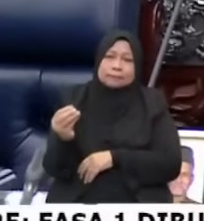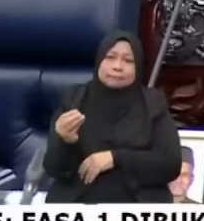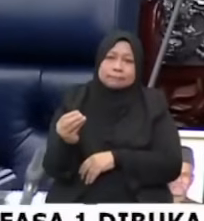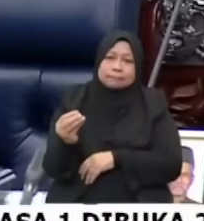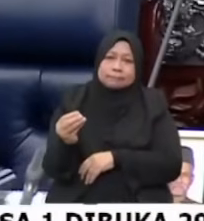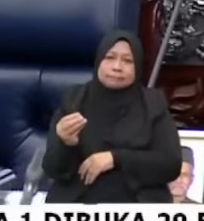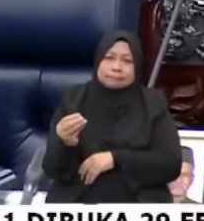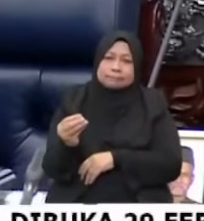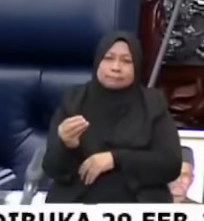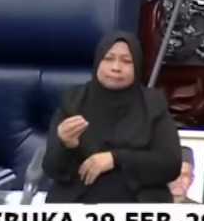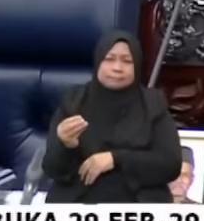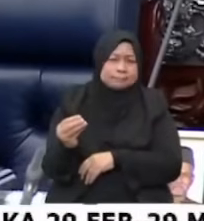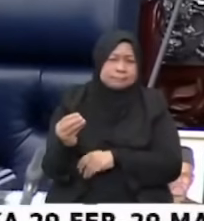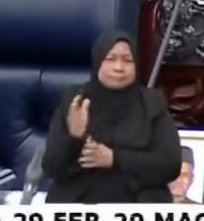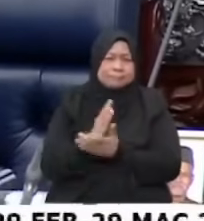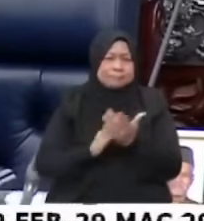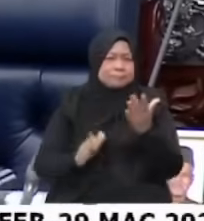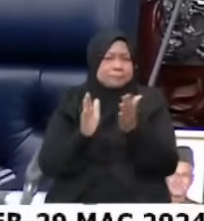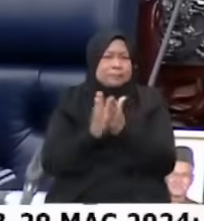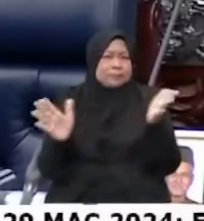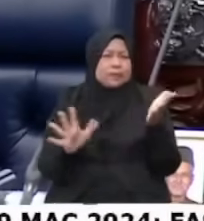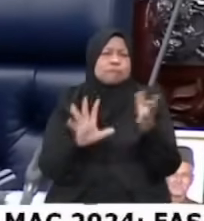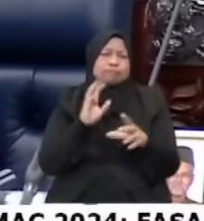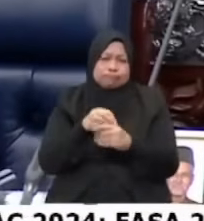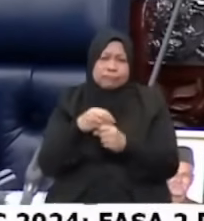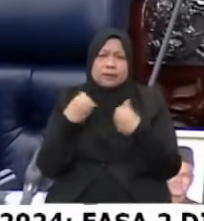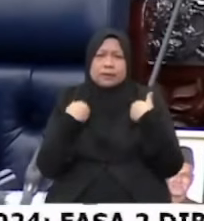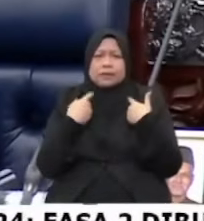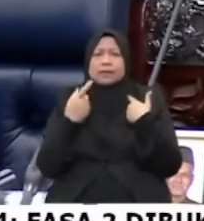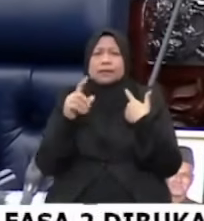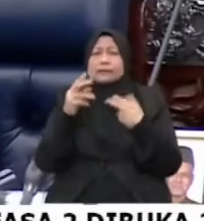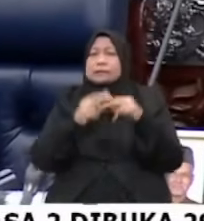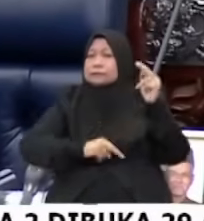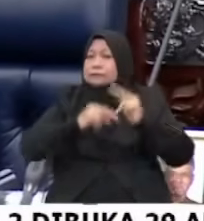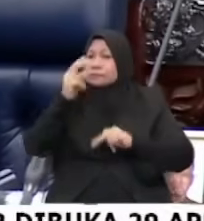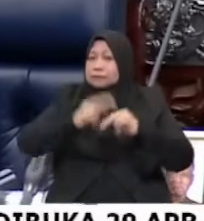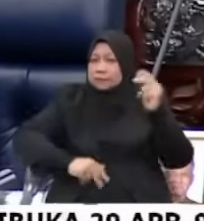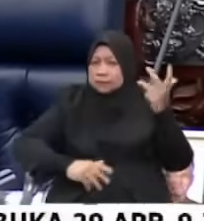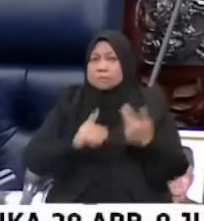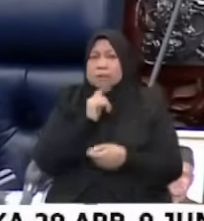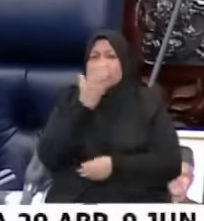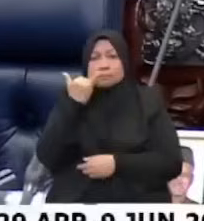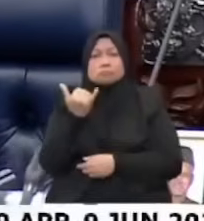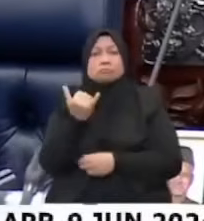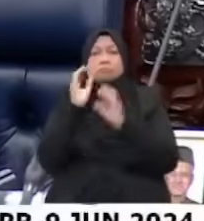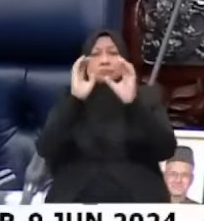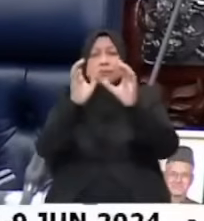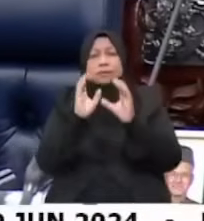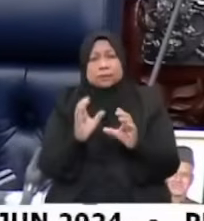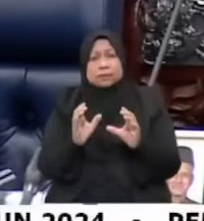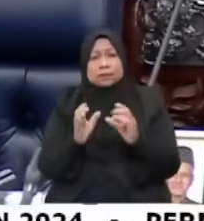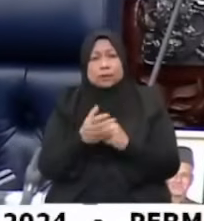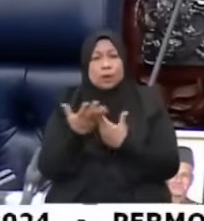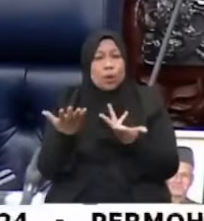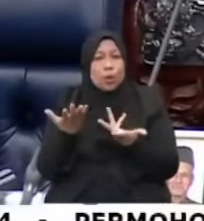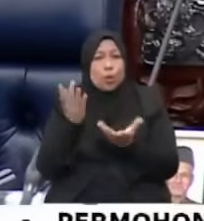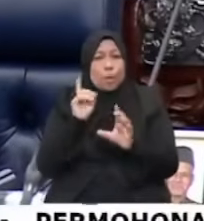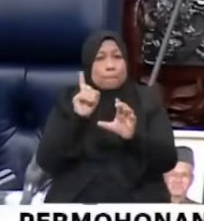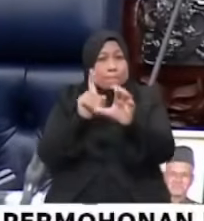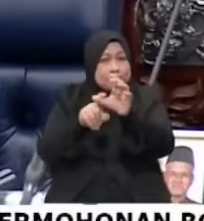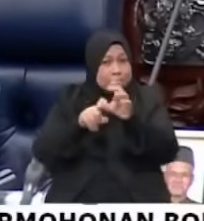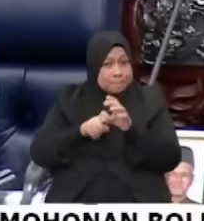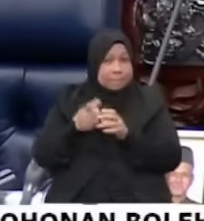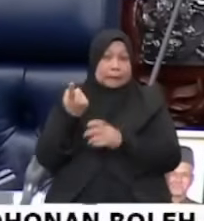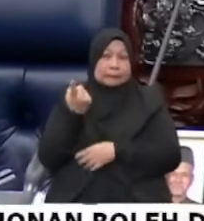dan seb ereah terlibat dalam sektor 3D jadi berapakah langkah kerajaan untuk menarik sepertim